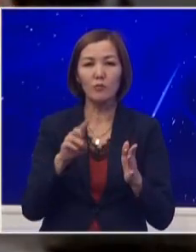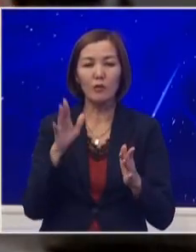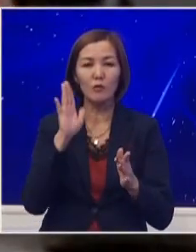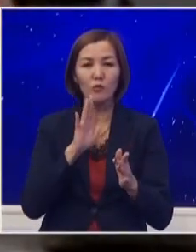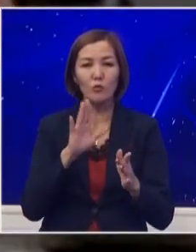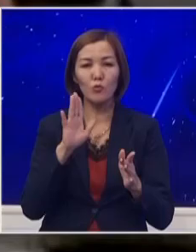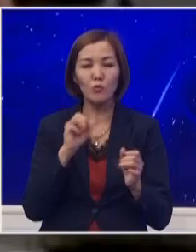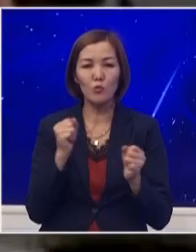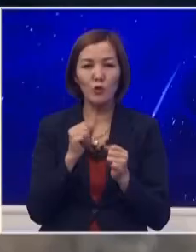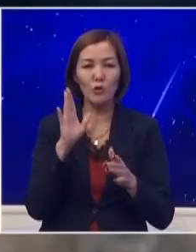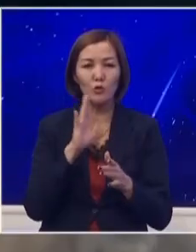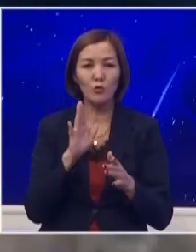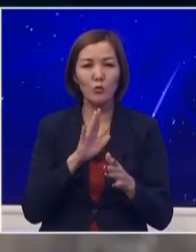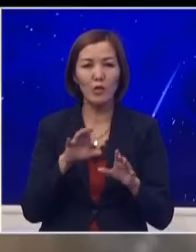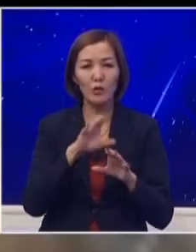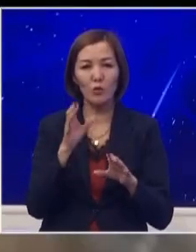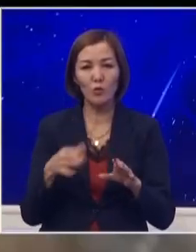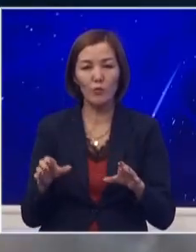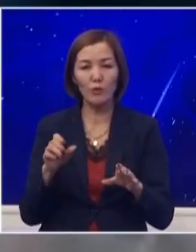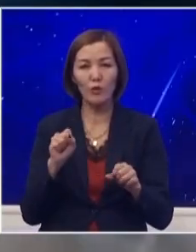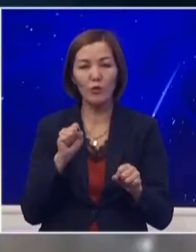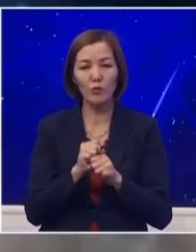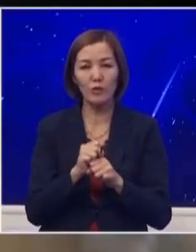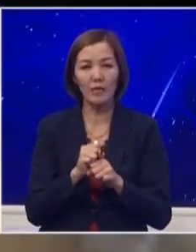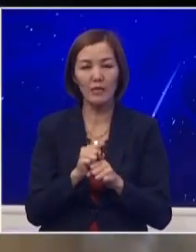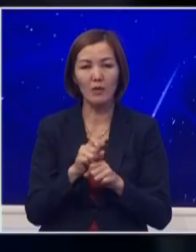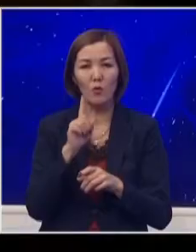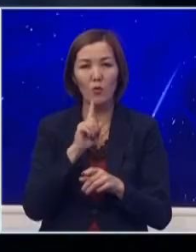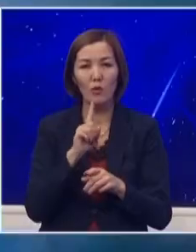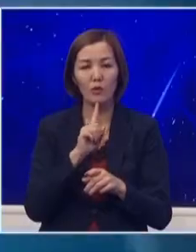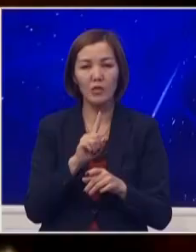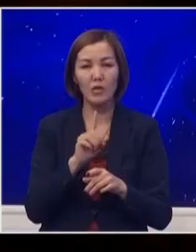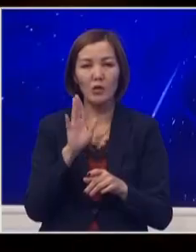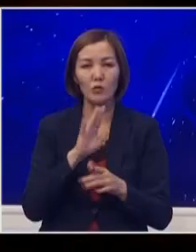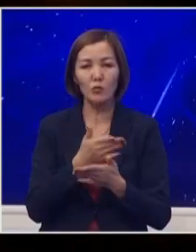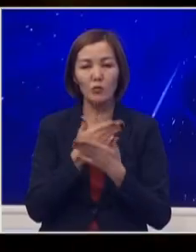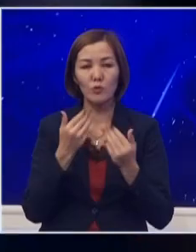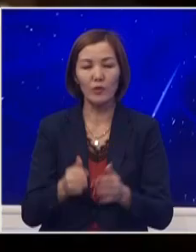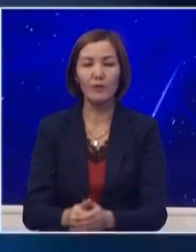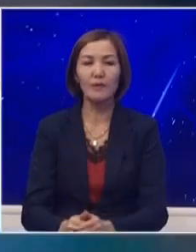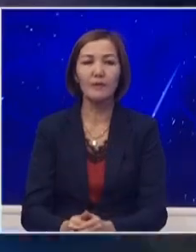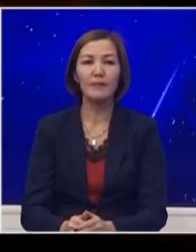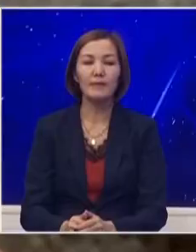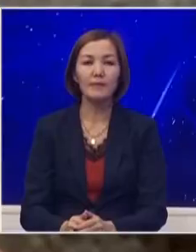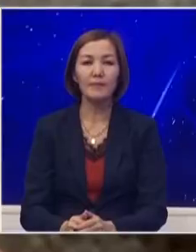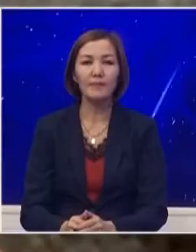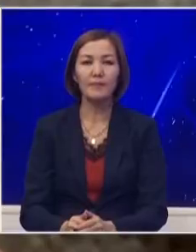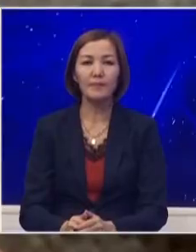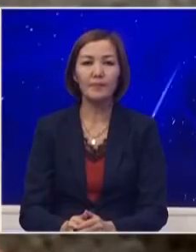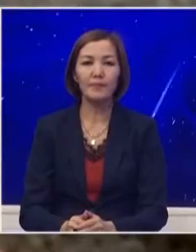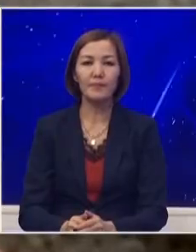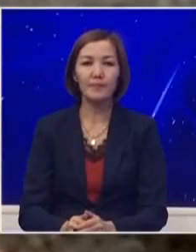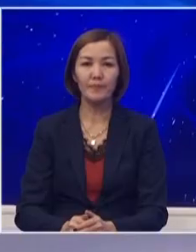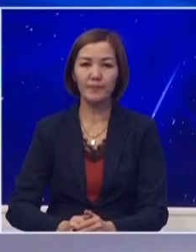құбыры жарылды. Салдарынан қалада бірер сағатқа су беру тоқтатылған. Топтаманы ғаламтор ақпараты негізіне дайындаған Әдемі Нұрланқызы, Жетісу